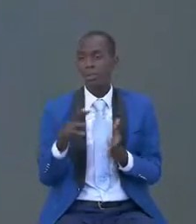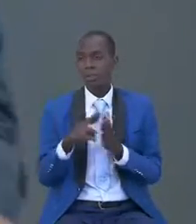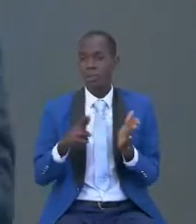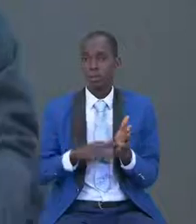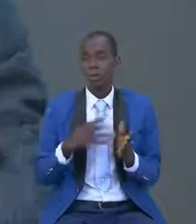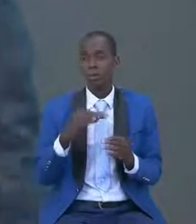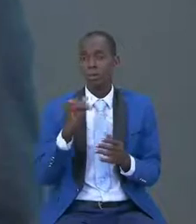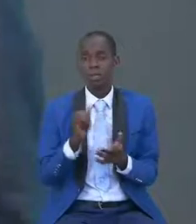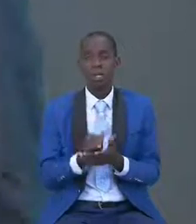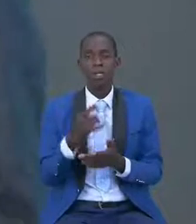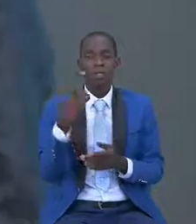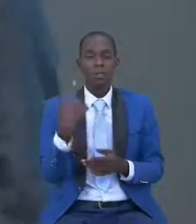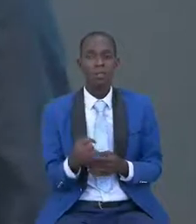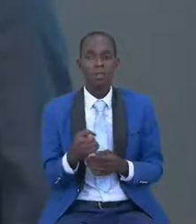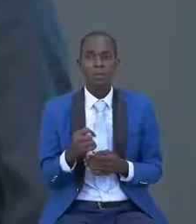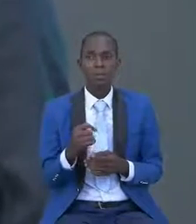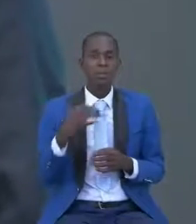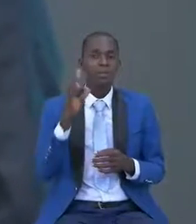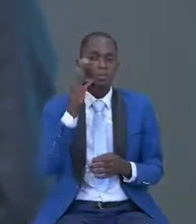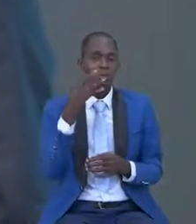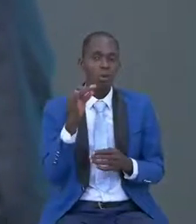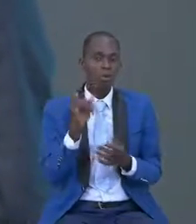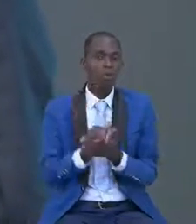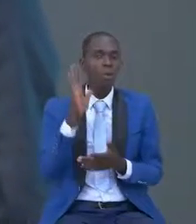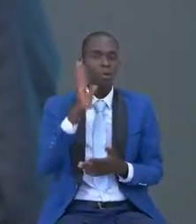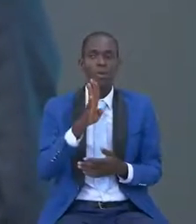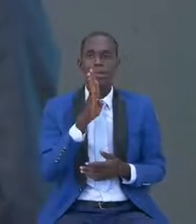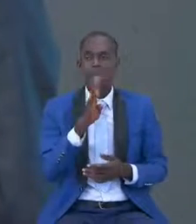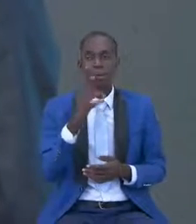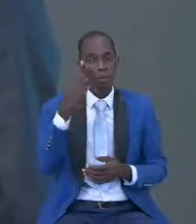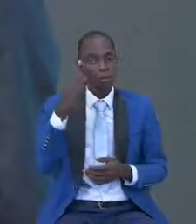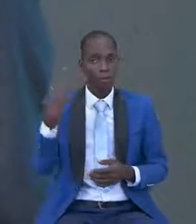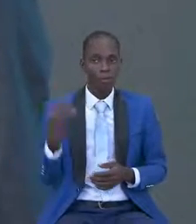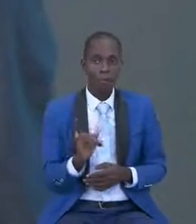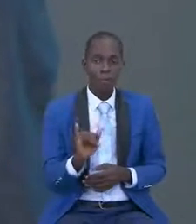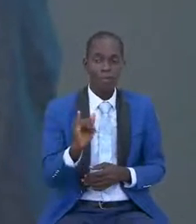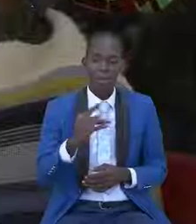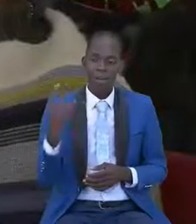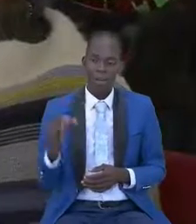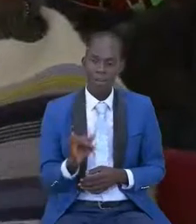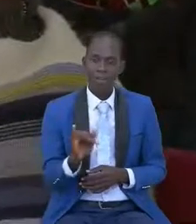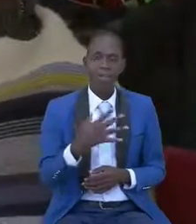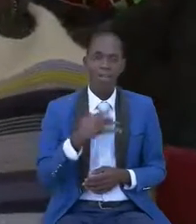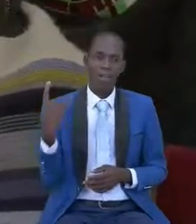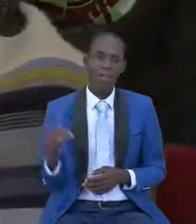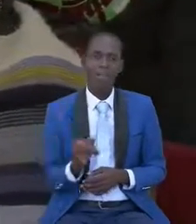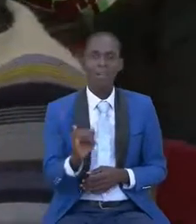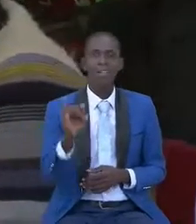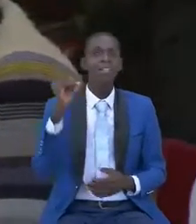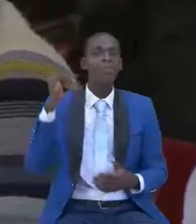le fruit de cela sera pour toujours et toujours.